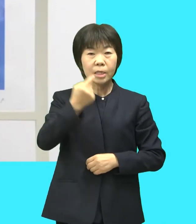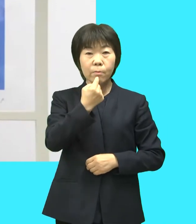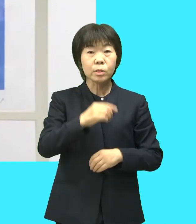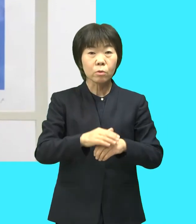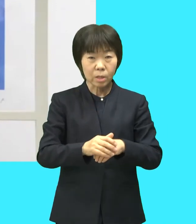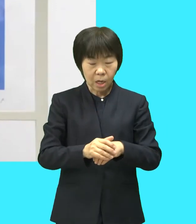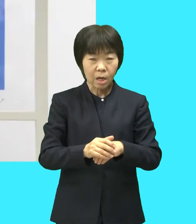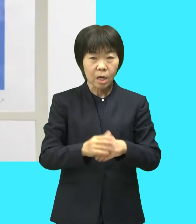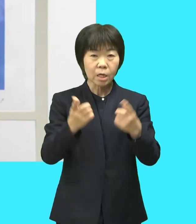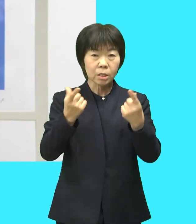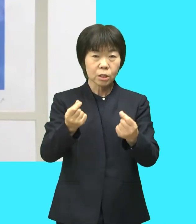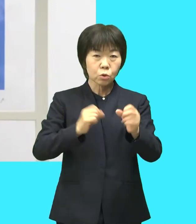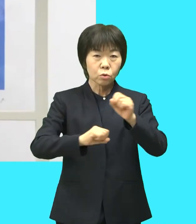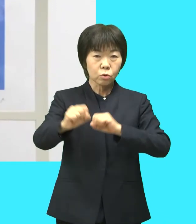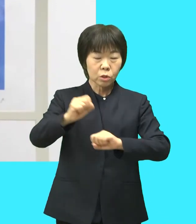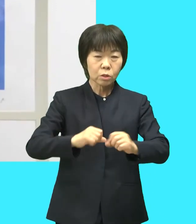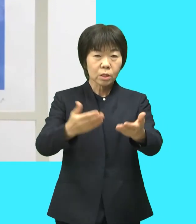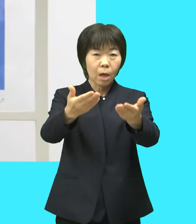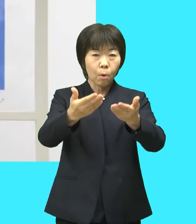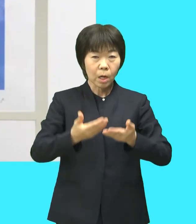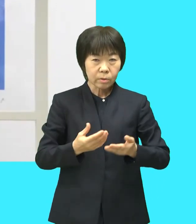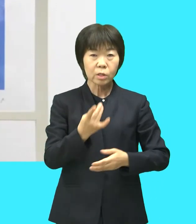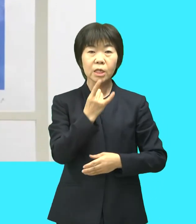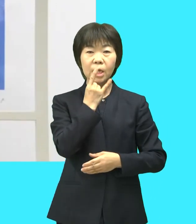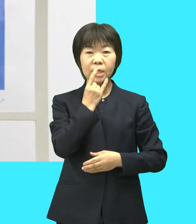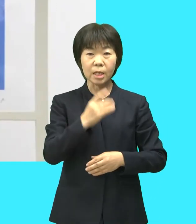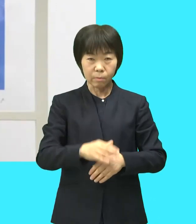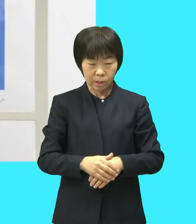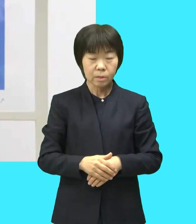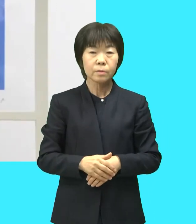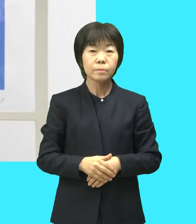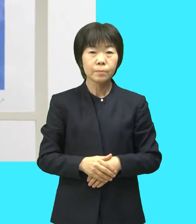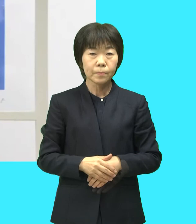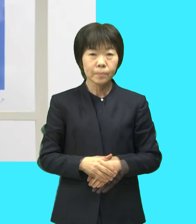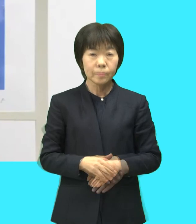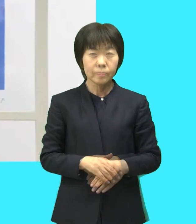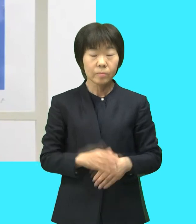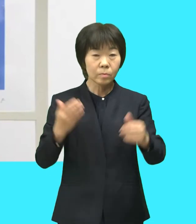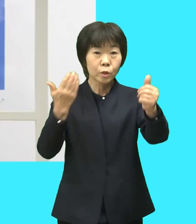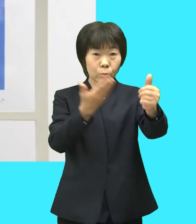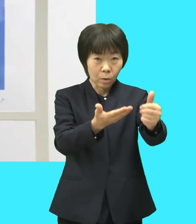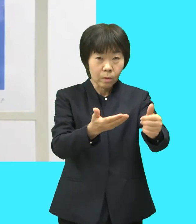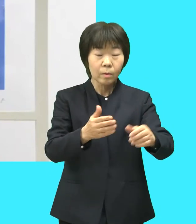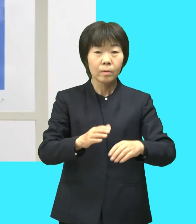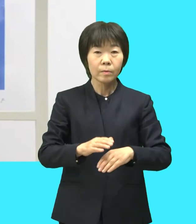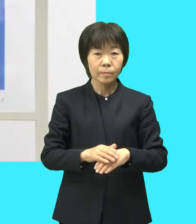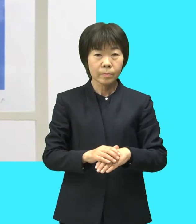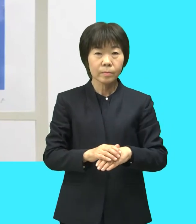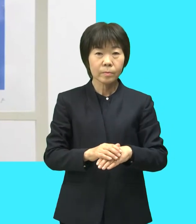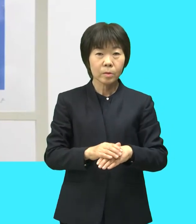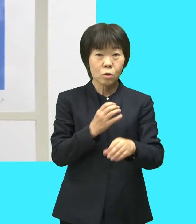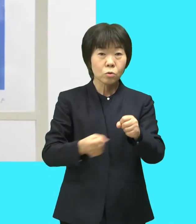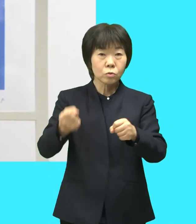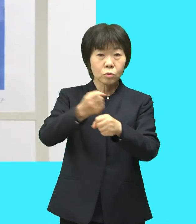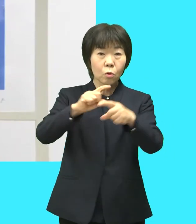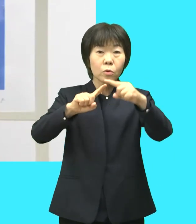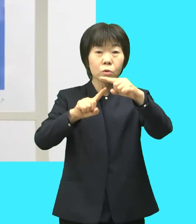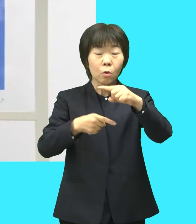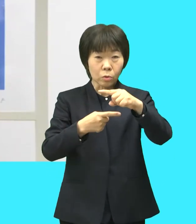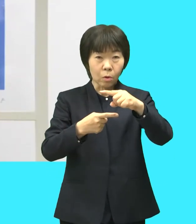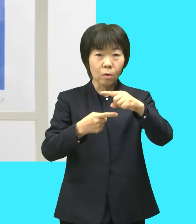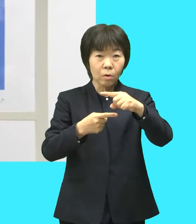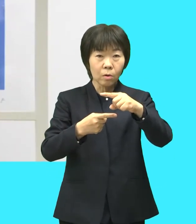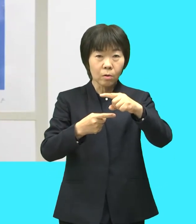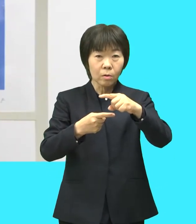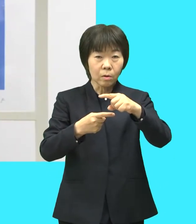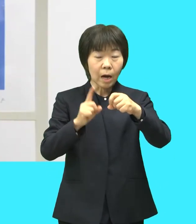しっかり取り組んでいただけるものと期待をしております。 もう一点お願いします。復興庁 の、